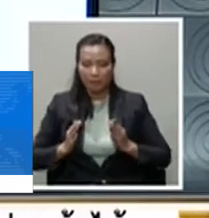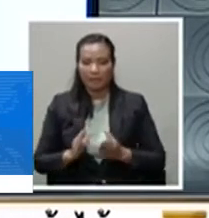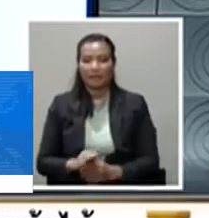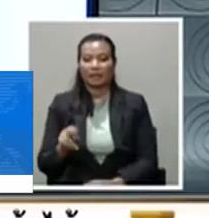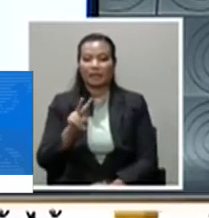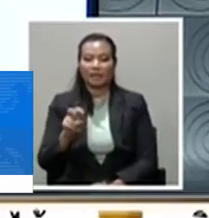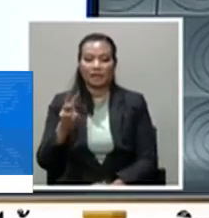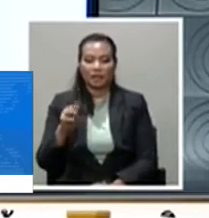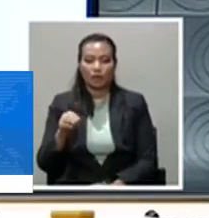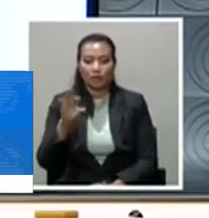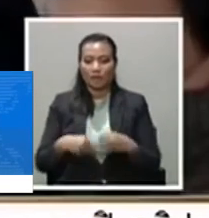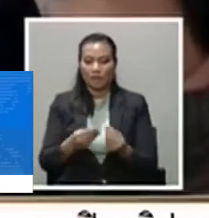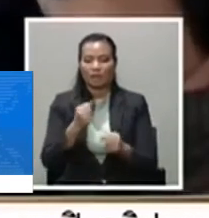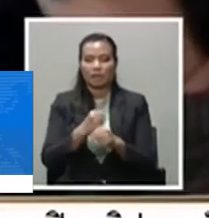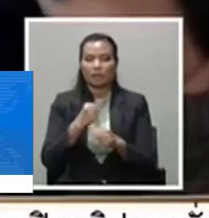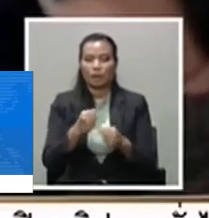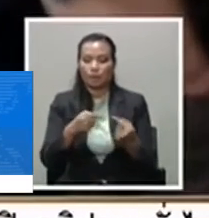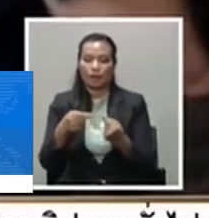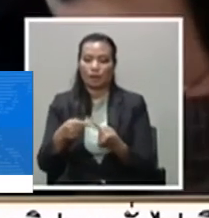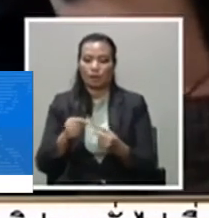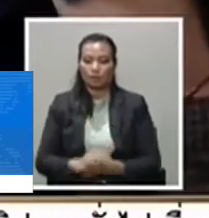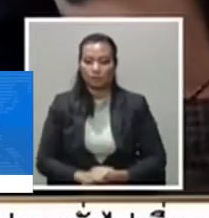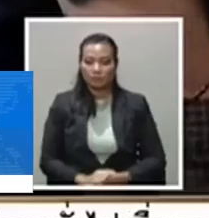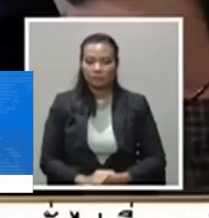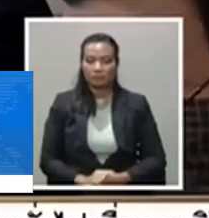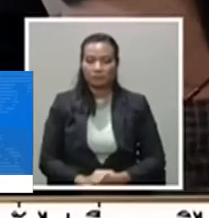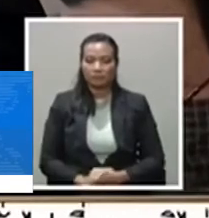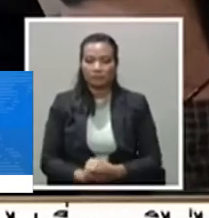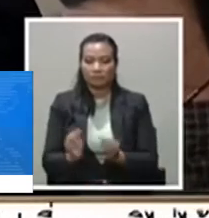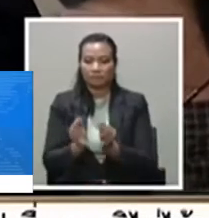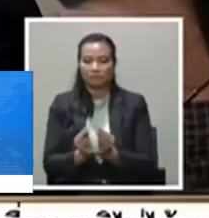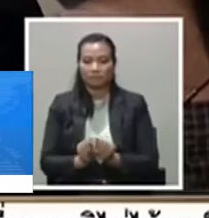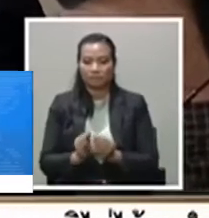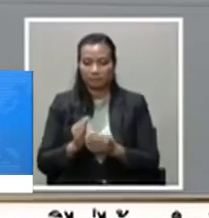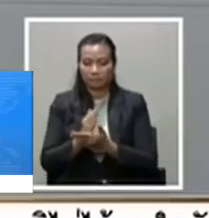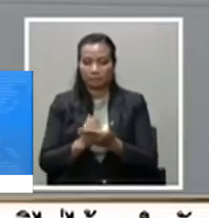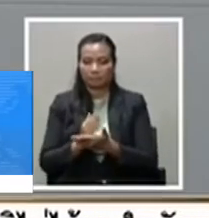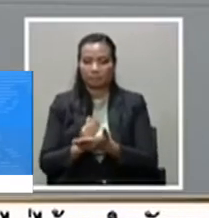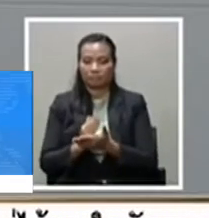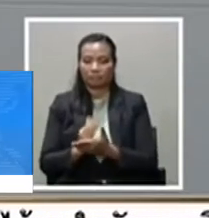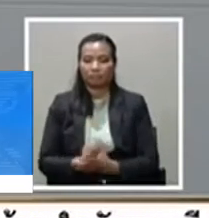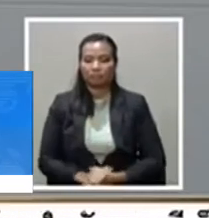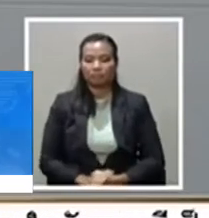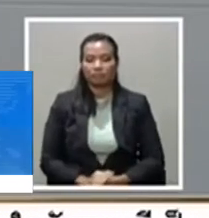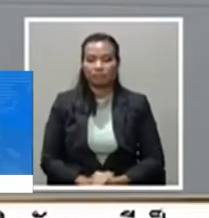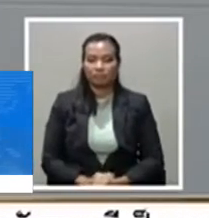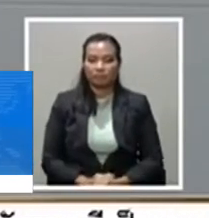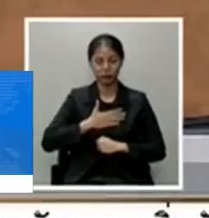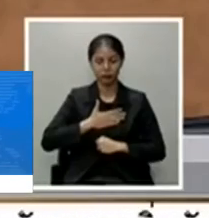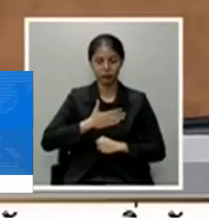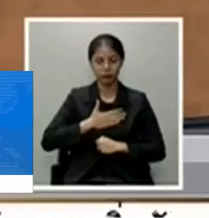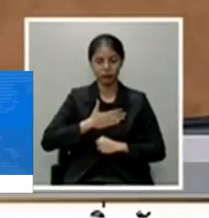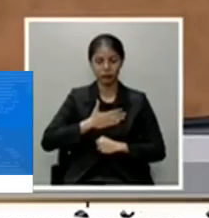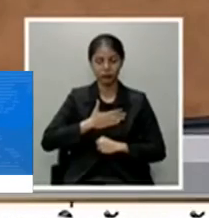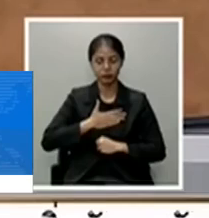ใจ55งดออกเสียง7ตรวจสอบรายชื่อแล้ว3คนของพรรคเสรีรวมไทยหายไปแต่5ส.ส.ของพ